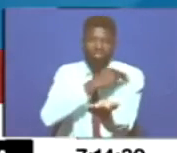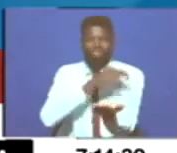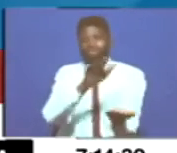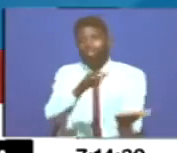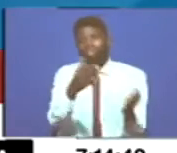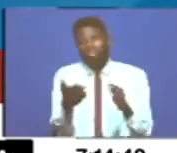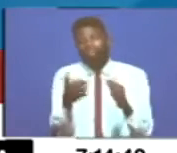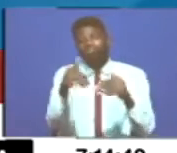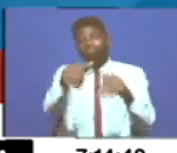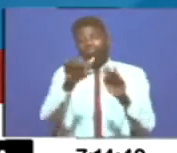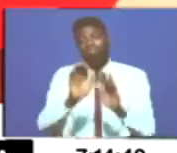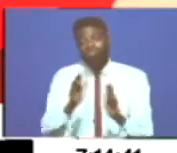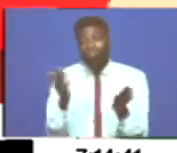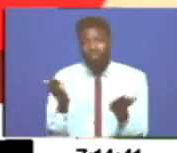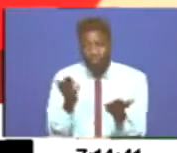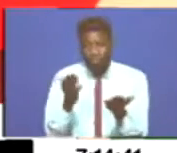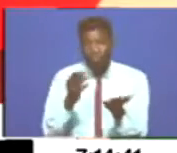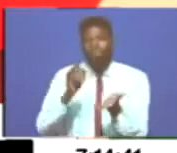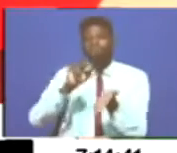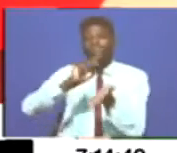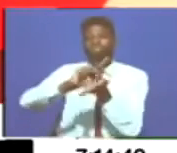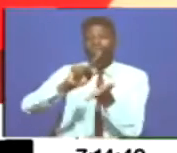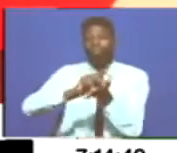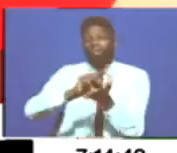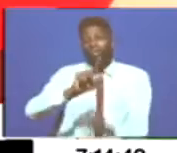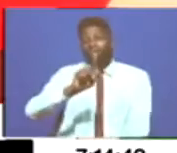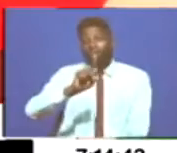eneo bunge la Kuria.